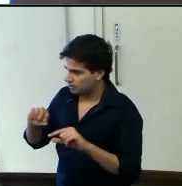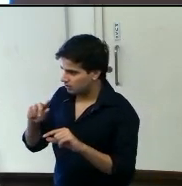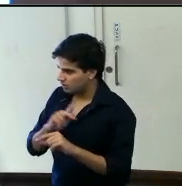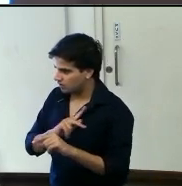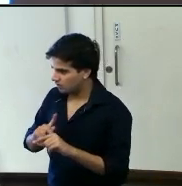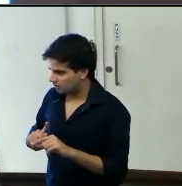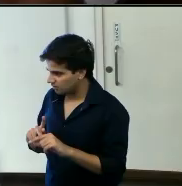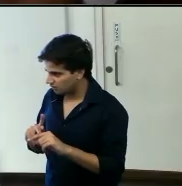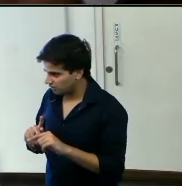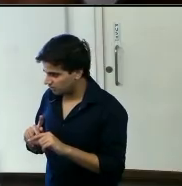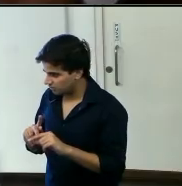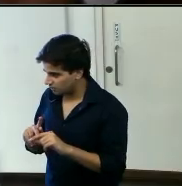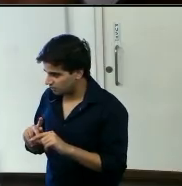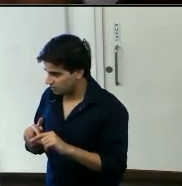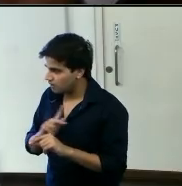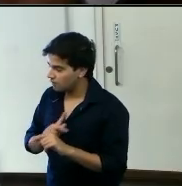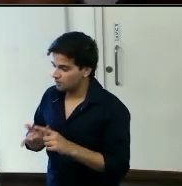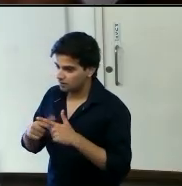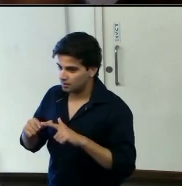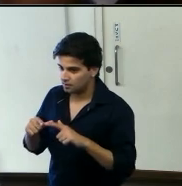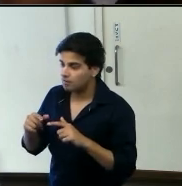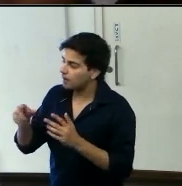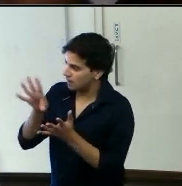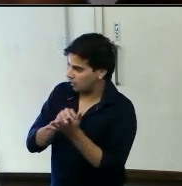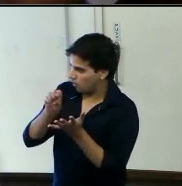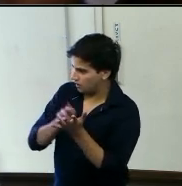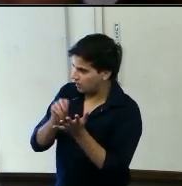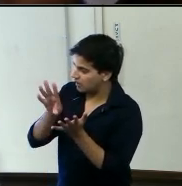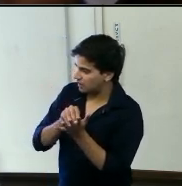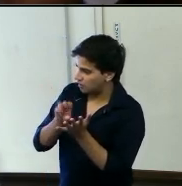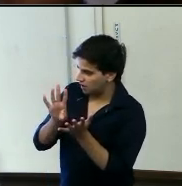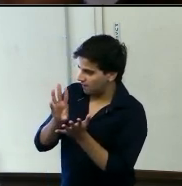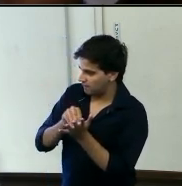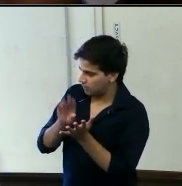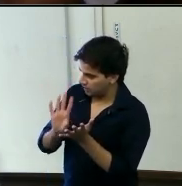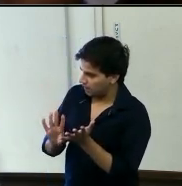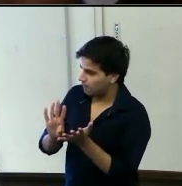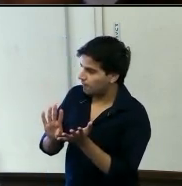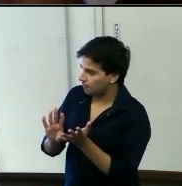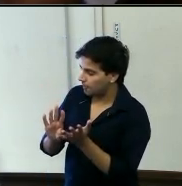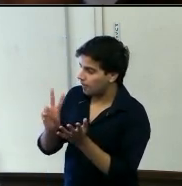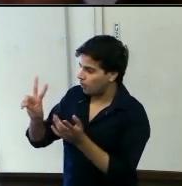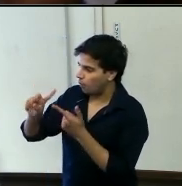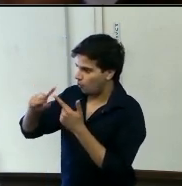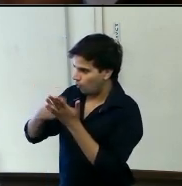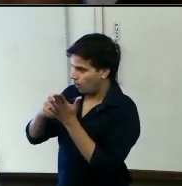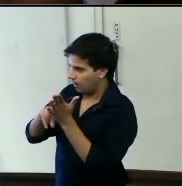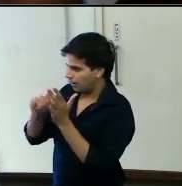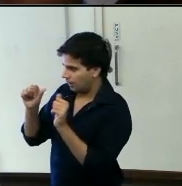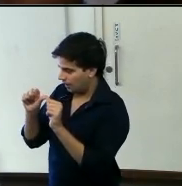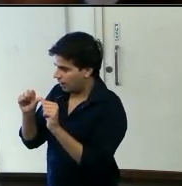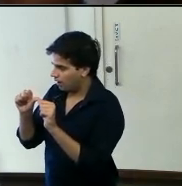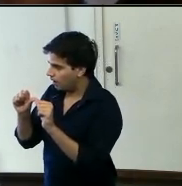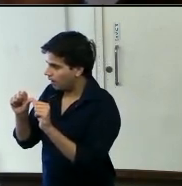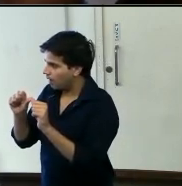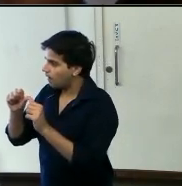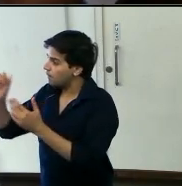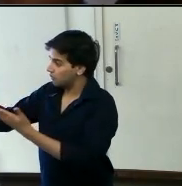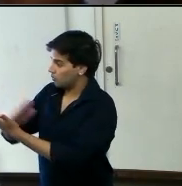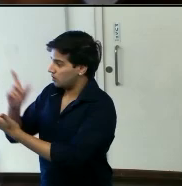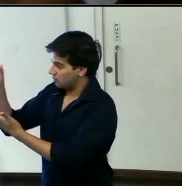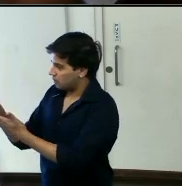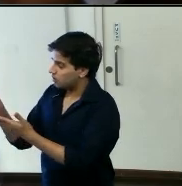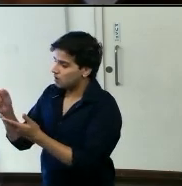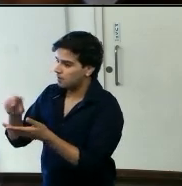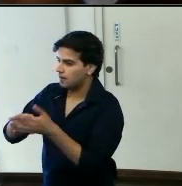ನಾನು. ಅದು ಇಟ್ ವಾಸ್ ರೆಕಾರ್ಡೆಡ್ ಆಲ್ಸೋ ಇನ್ ದೇಶಕಾಲದಲ್ಲಿ. ವರ್ಣ ಫಾರ್ ಎ ಮ್ಯೂಸಿಷಿಯನ್ ಈಸ್ ಎ